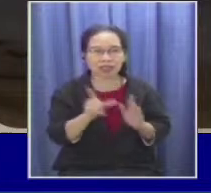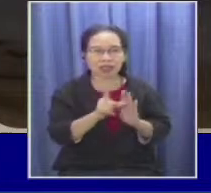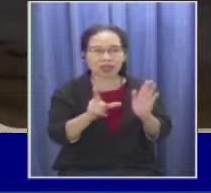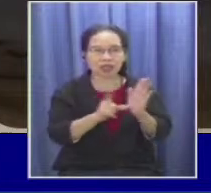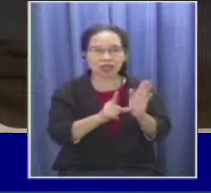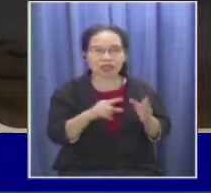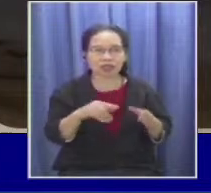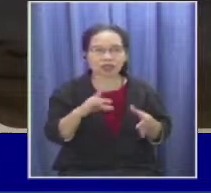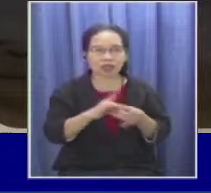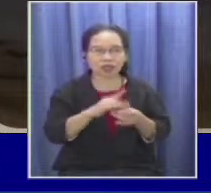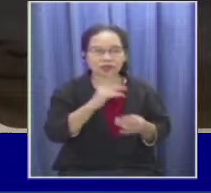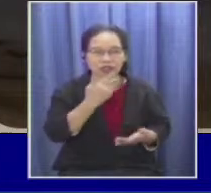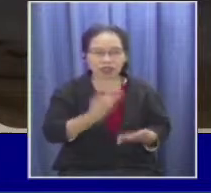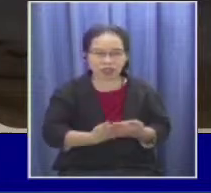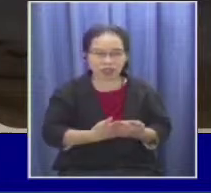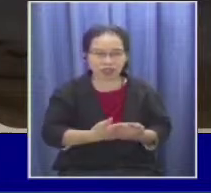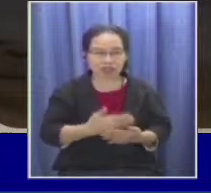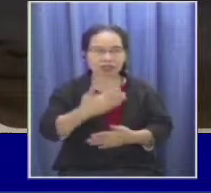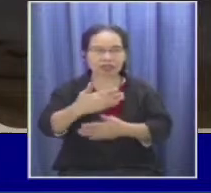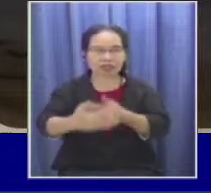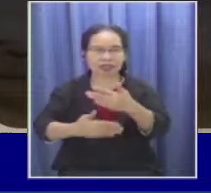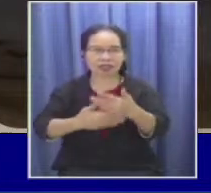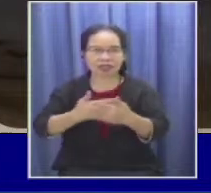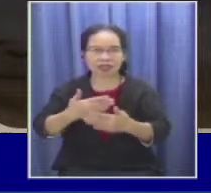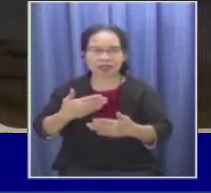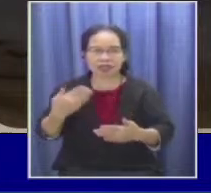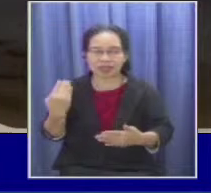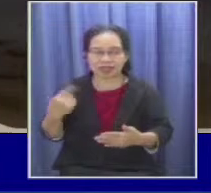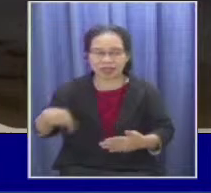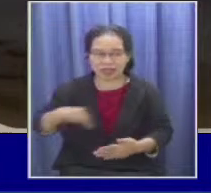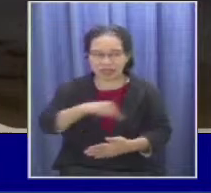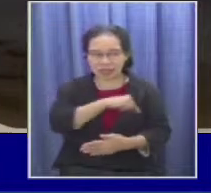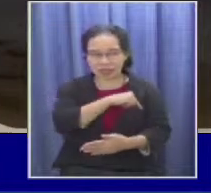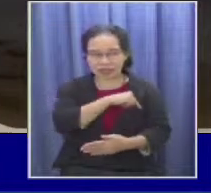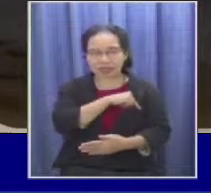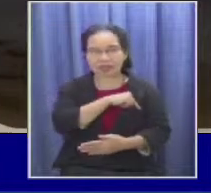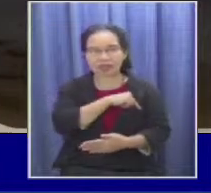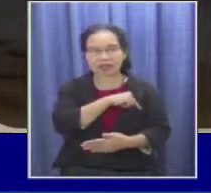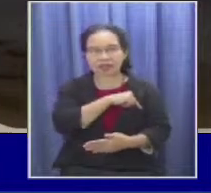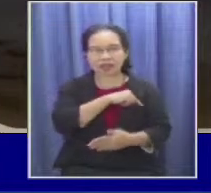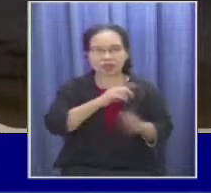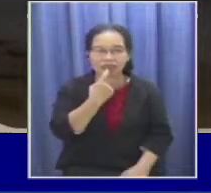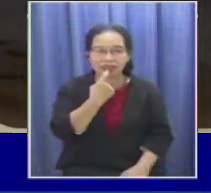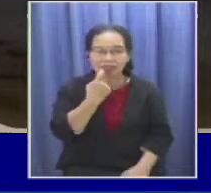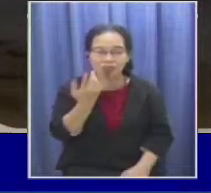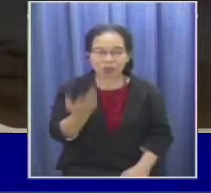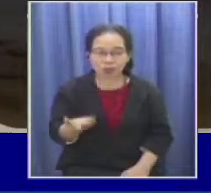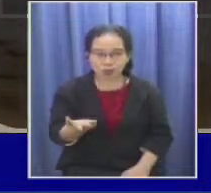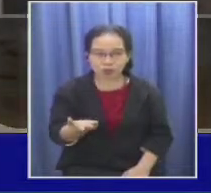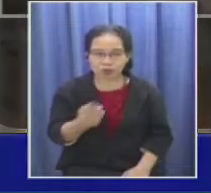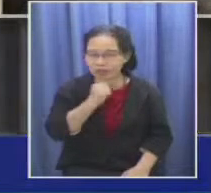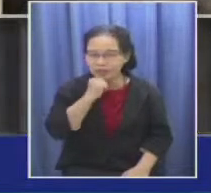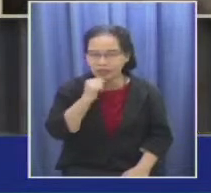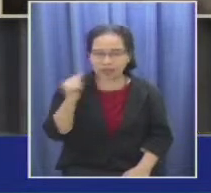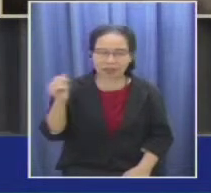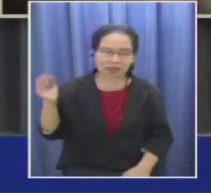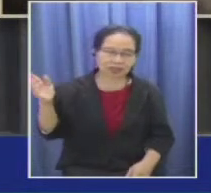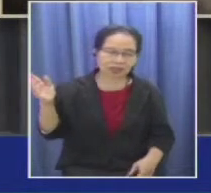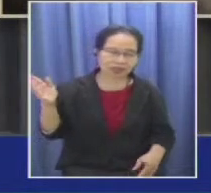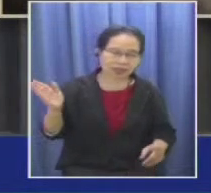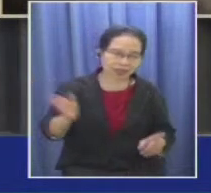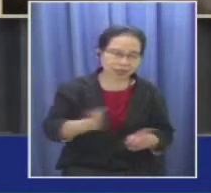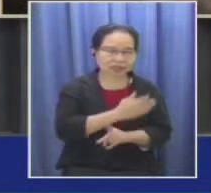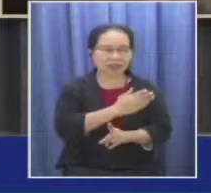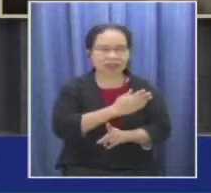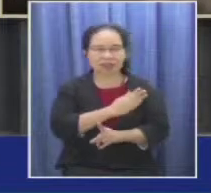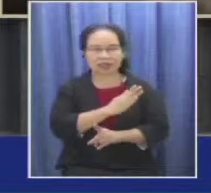Yene wɔ kwan pa ana de papa wɔse yeyo. Ebuye ya no abuye ya no nyansemu. Ayemu